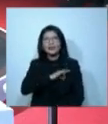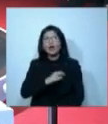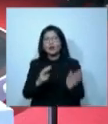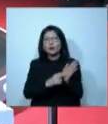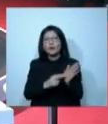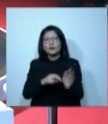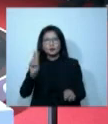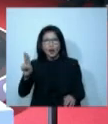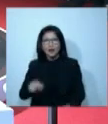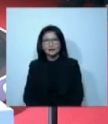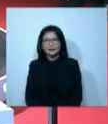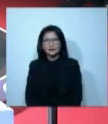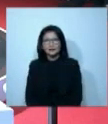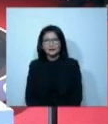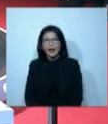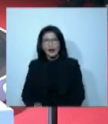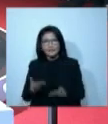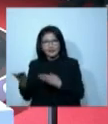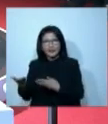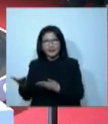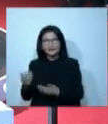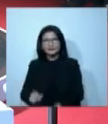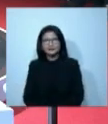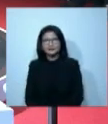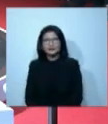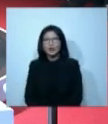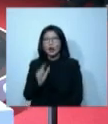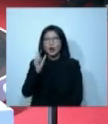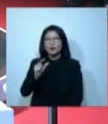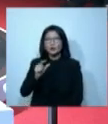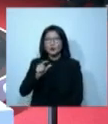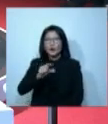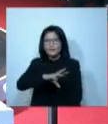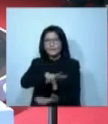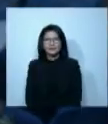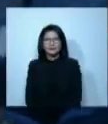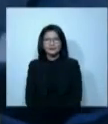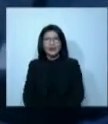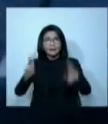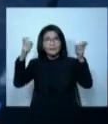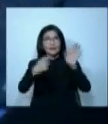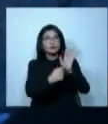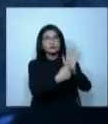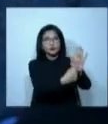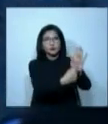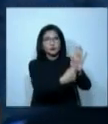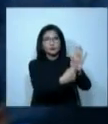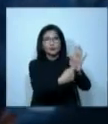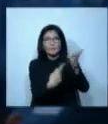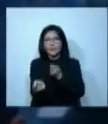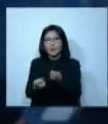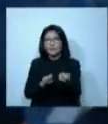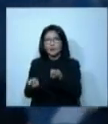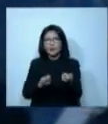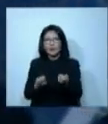yang spontanitas itu menjadi sebuah tempatnya, caranya begitu untuk mengeluarkan kata-kata itu. Jadi memang kata-kata itu biasanya sudah ada